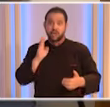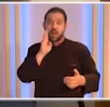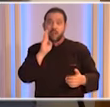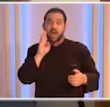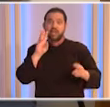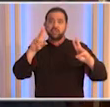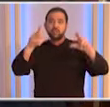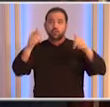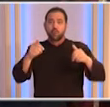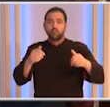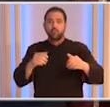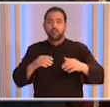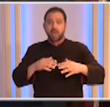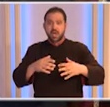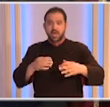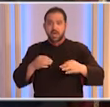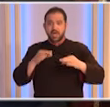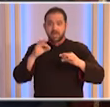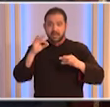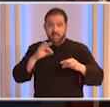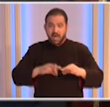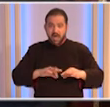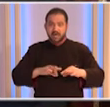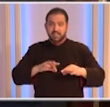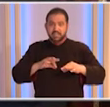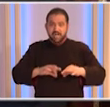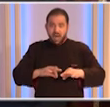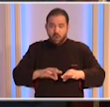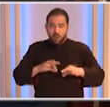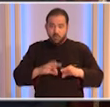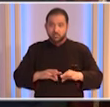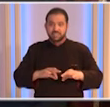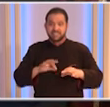Fecioarei. Și arhanghelul se adresează către Fecioară.